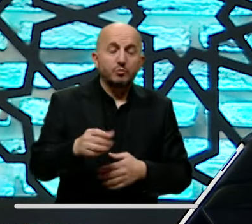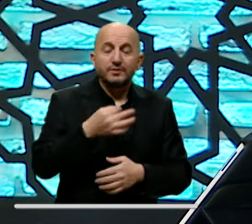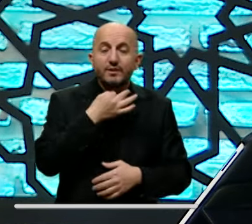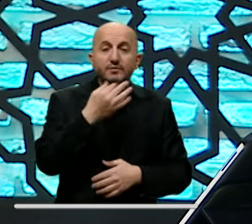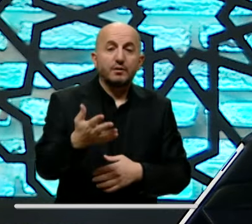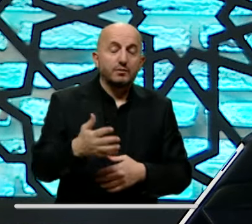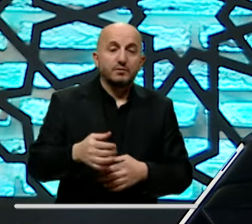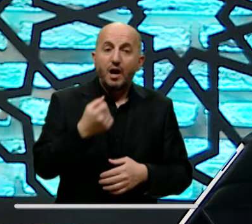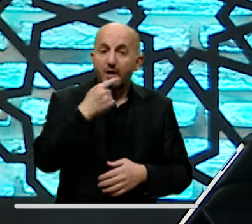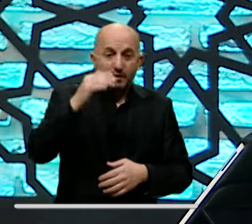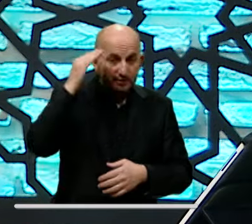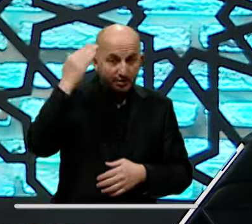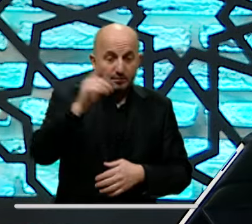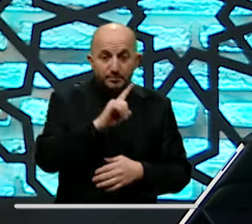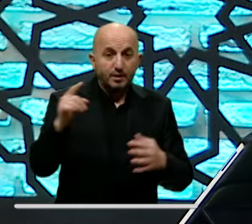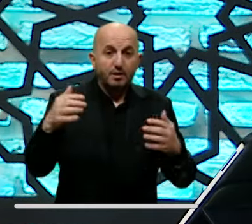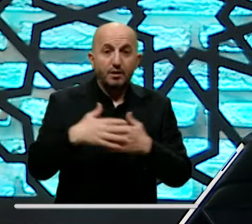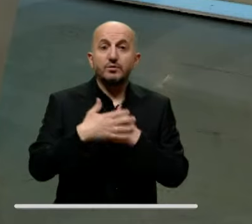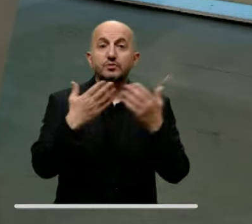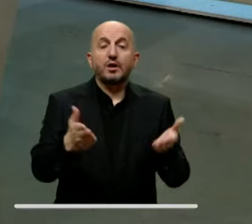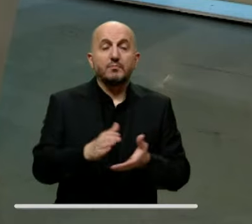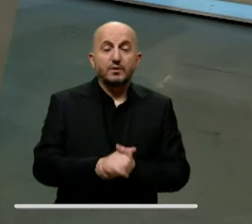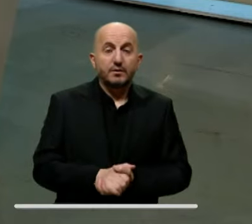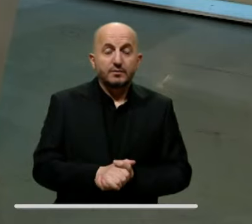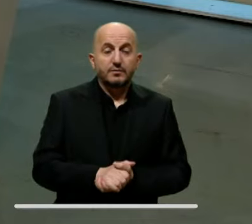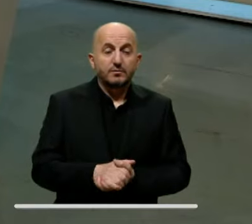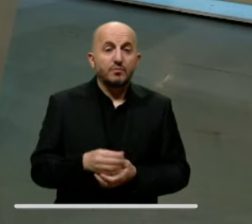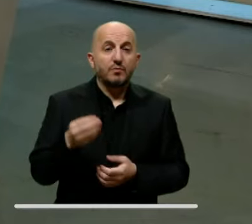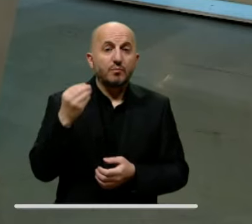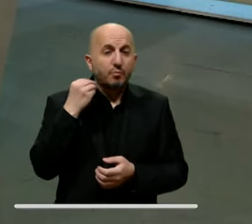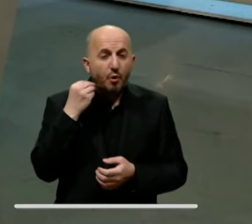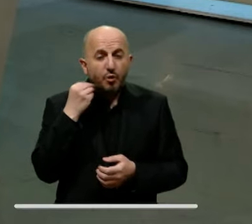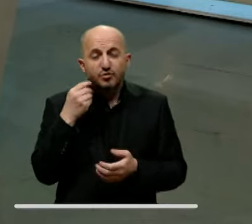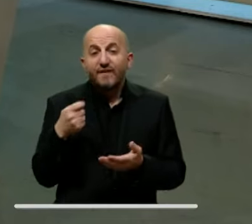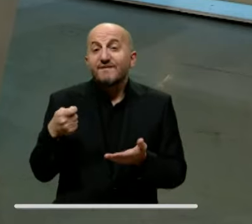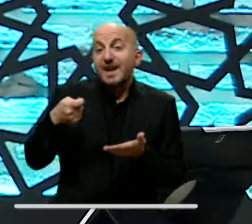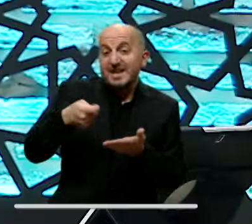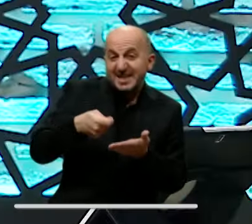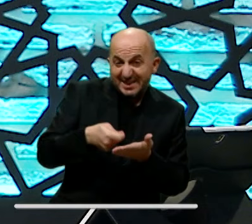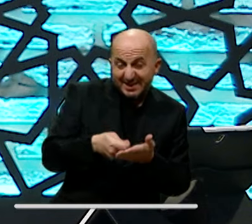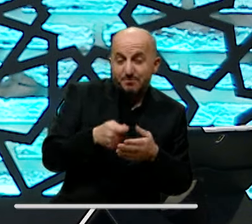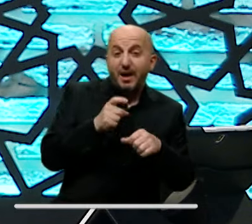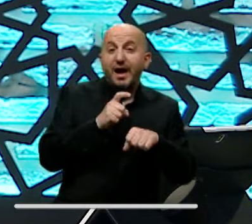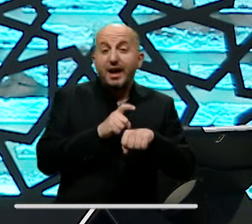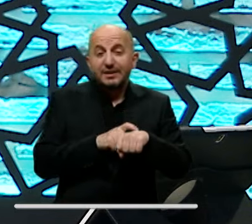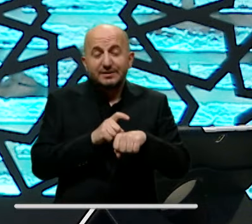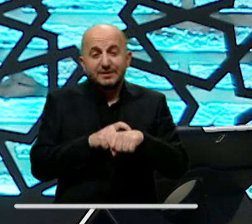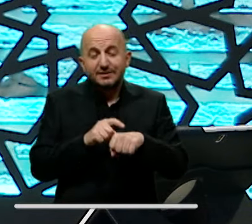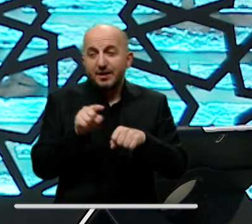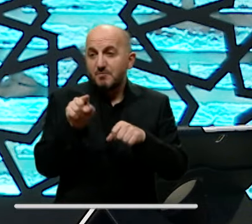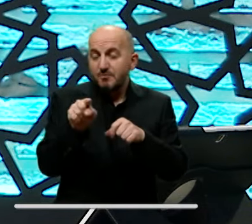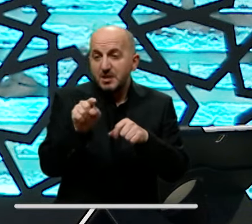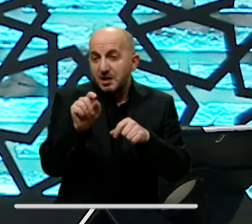ederiz Ankara'ya selam olsun Hayırlı akşamlar borçlanma esnasında bir değere